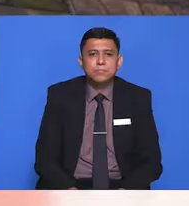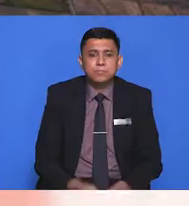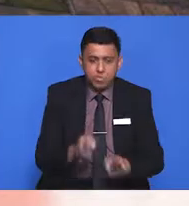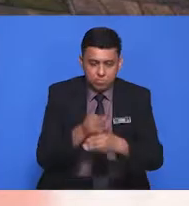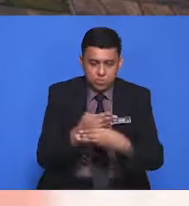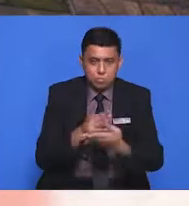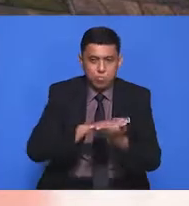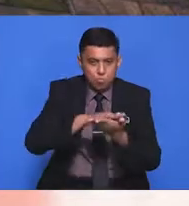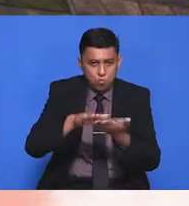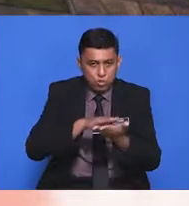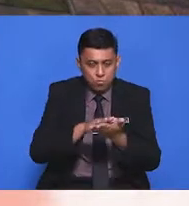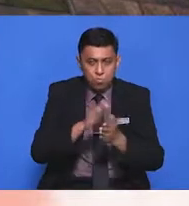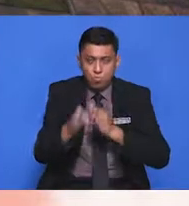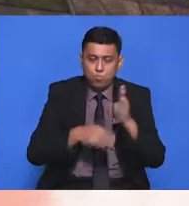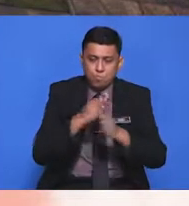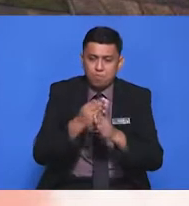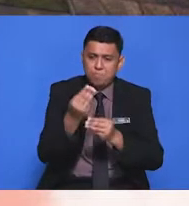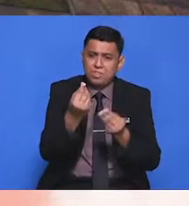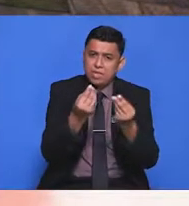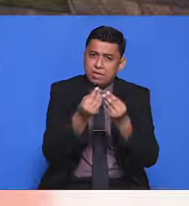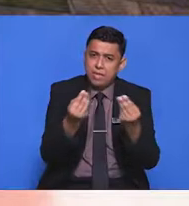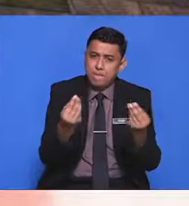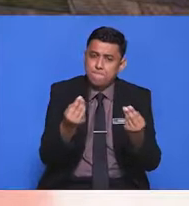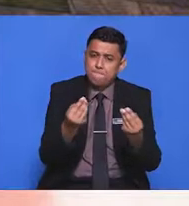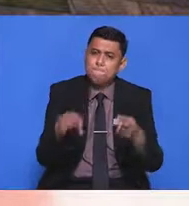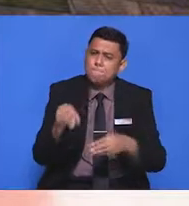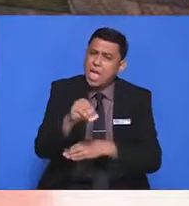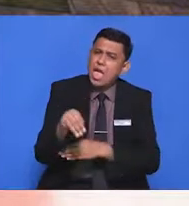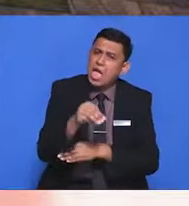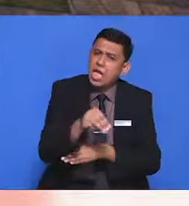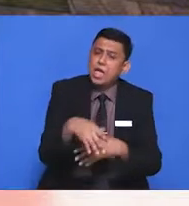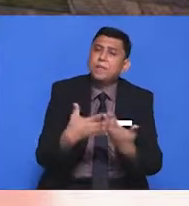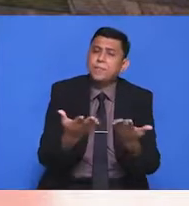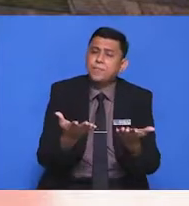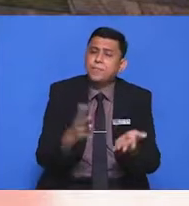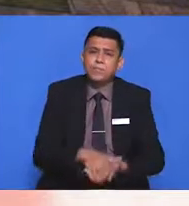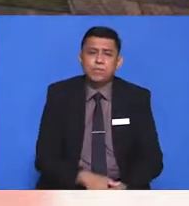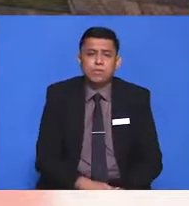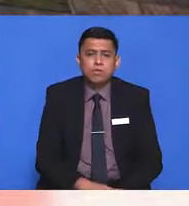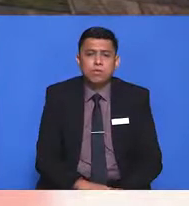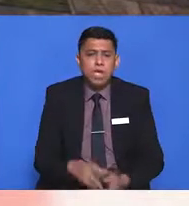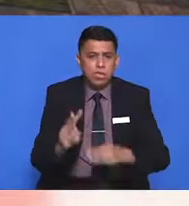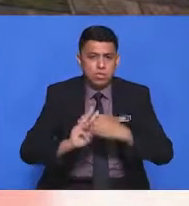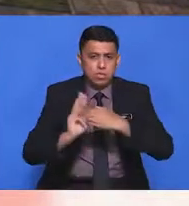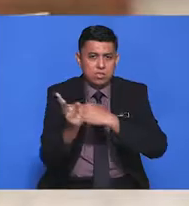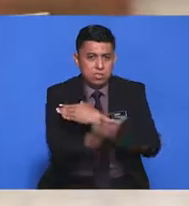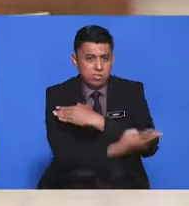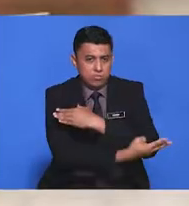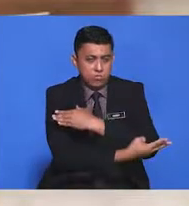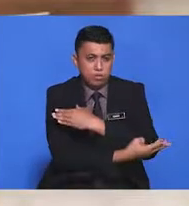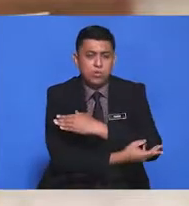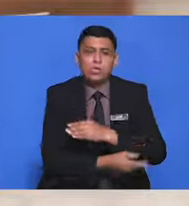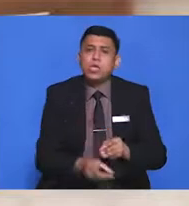Bentuk muka bumi yang kedua di Asia Tenggara ialah Tanah Pamah. Tanah Pamah di Asia Tenggara umumnya ialah kawasan datar